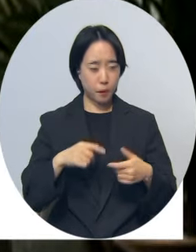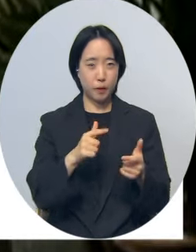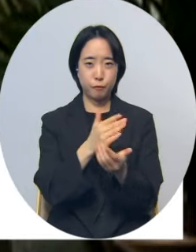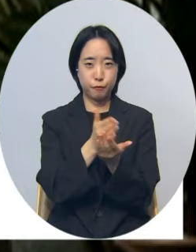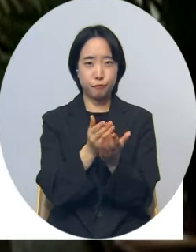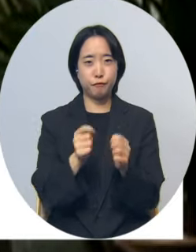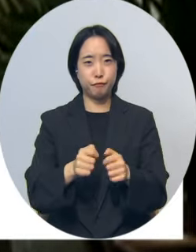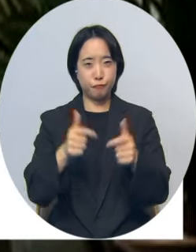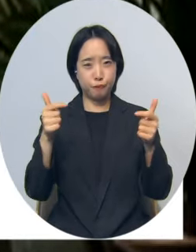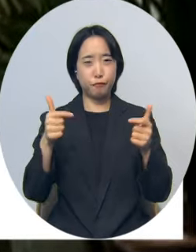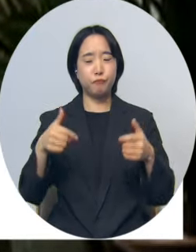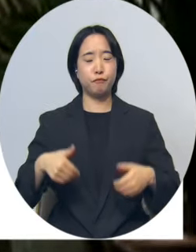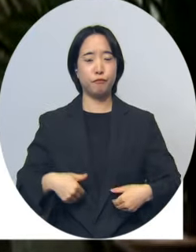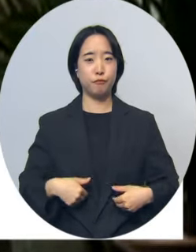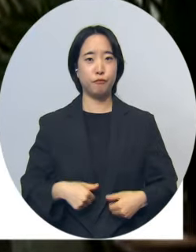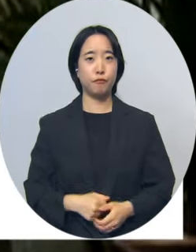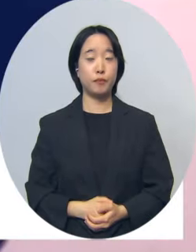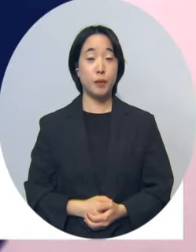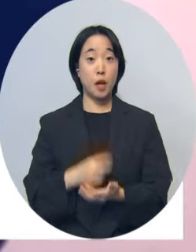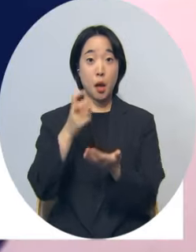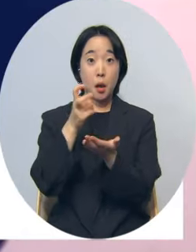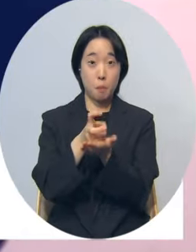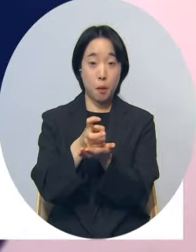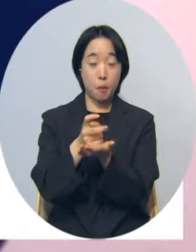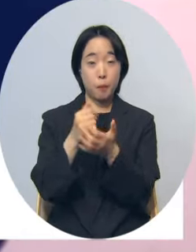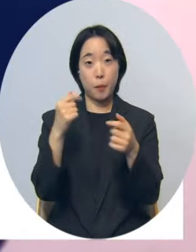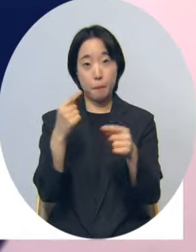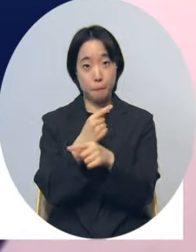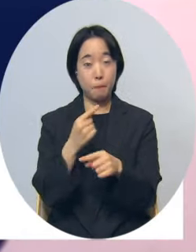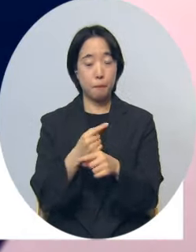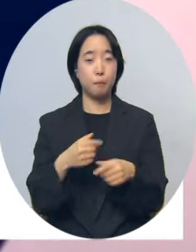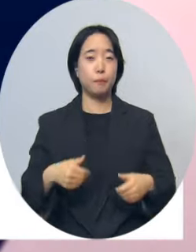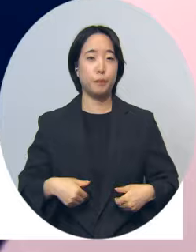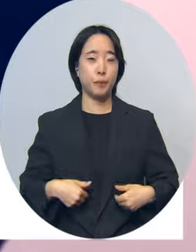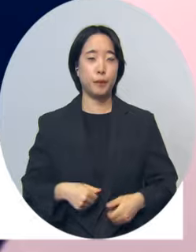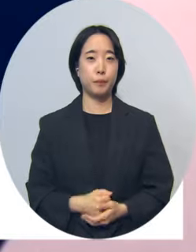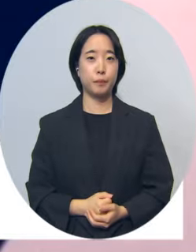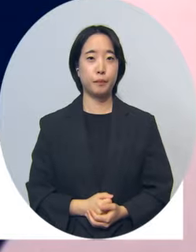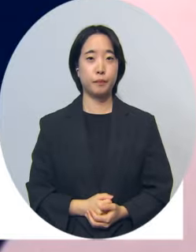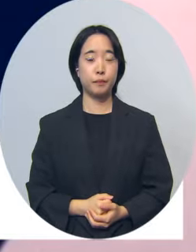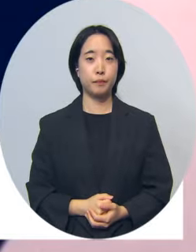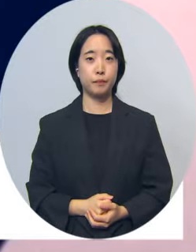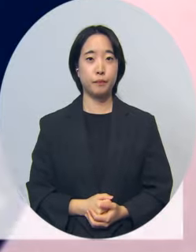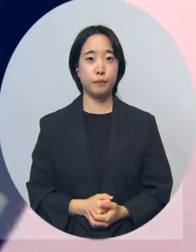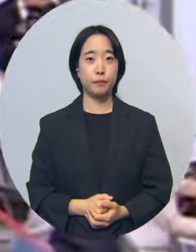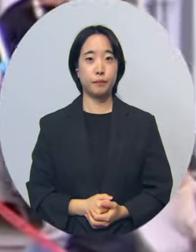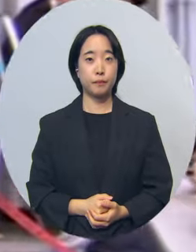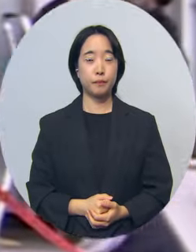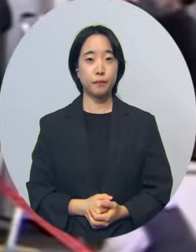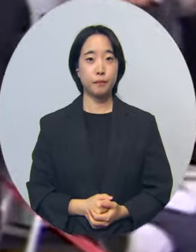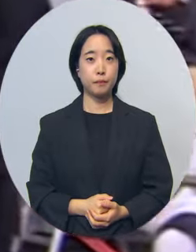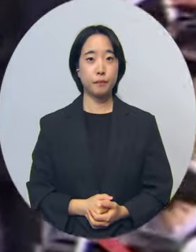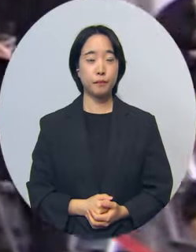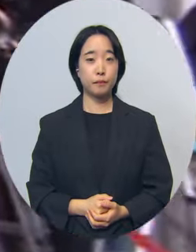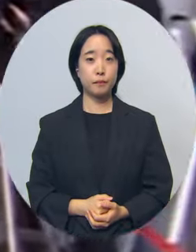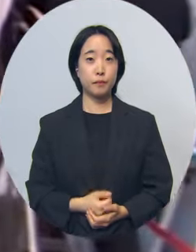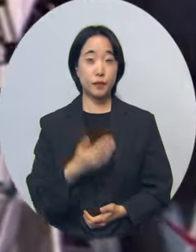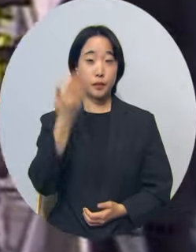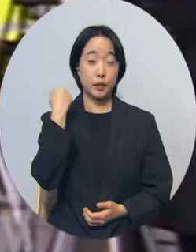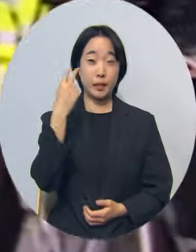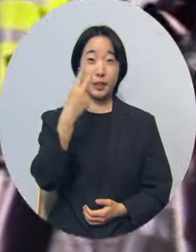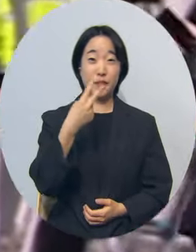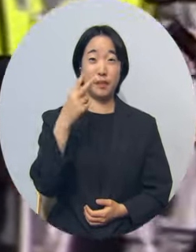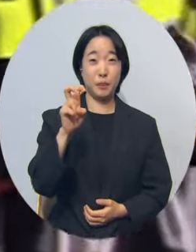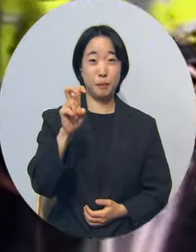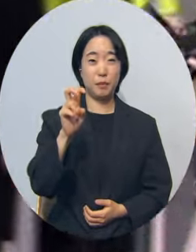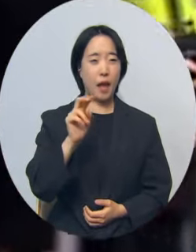좀 성인에 대해서도 좀 확대해서 플랫폼 자체가 힘들면 수사기법이라도 좀 앞서가야 되지 않을까 생각합니다. 2020년